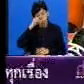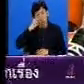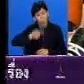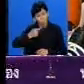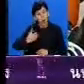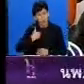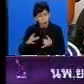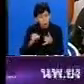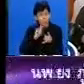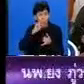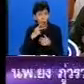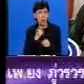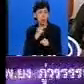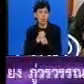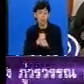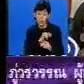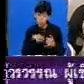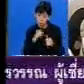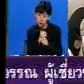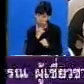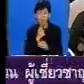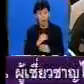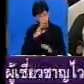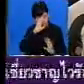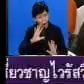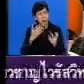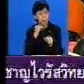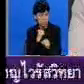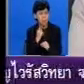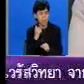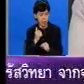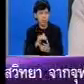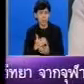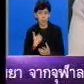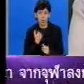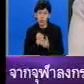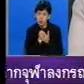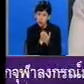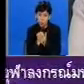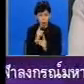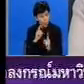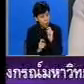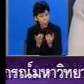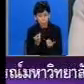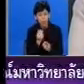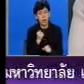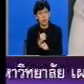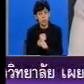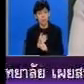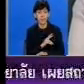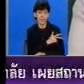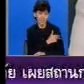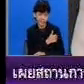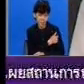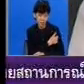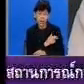ำตัวซึ่งหากได้รับการรักษาทันท่วงทีจะมีโอกาสหายเป็นปกติได้เร็วขึ้นและ จะช่วยลดอัตราการเสียชีวิตได้ด้านนายแพทย์